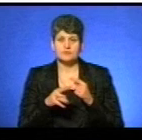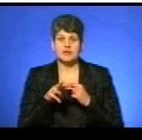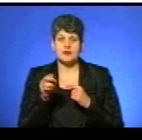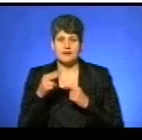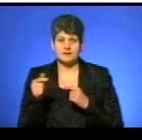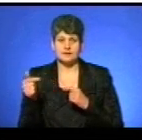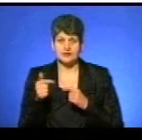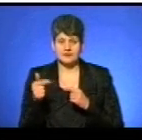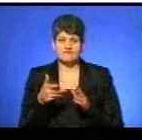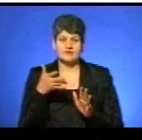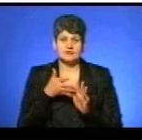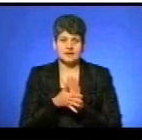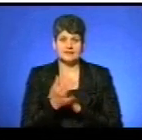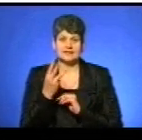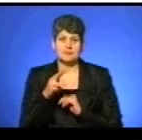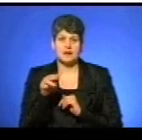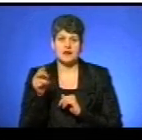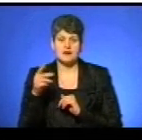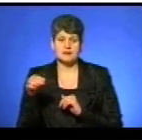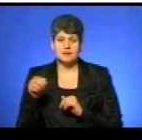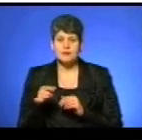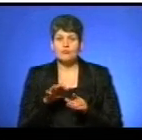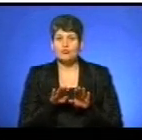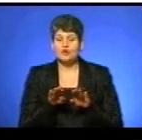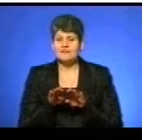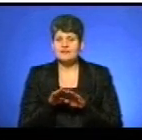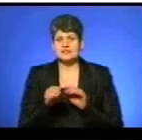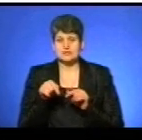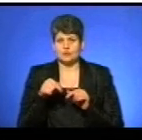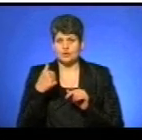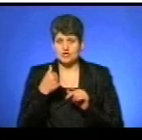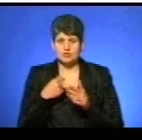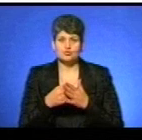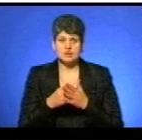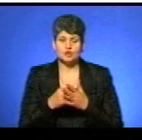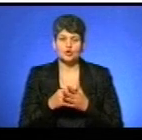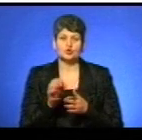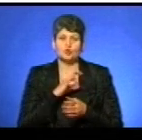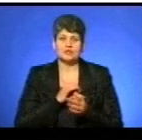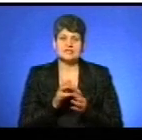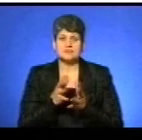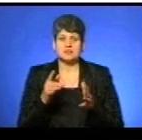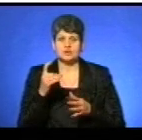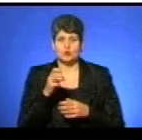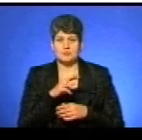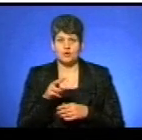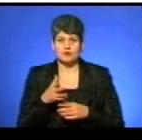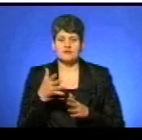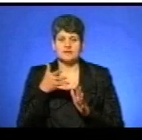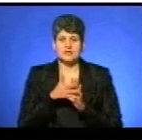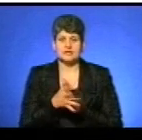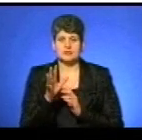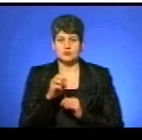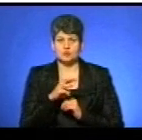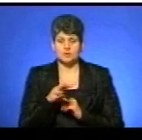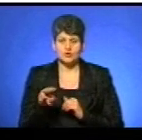мільярди гривень, видатки – майже 3 мільярди. Порівняно з цьогорічним бюджетом доходи зросли на 100 мільйонів, видатки – на 500